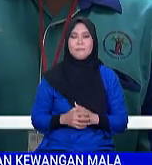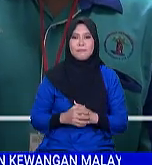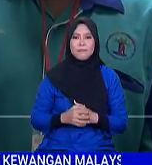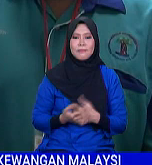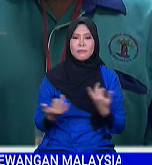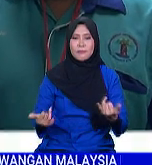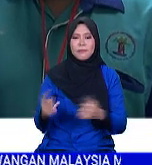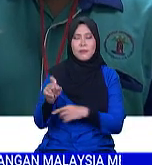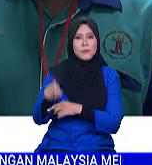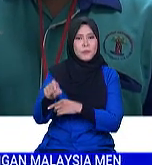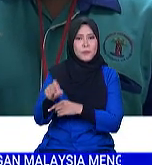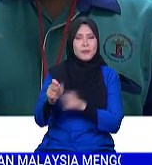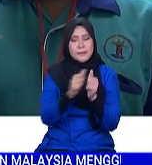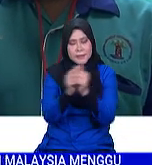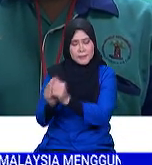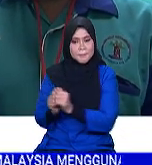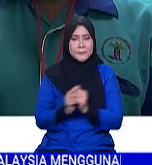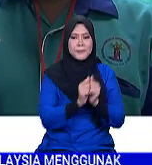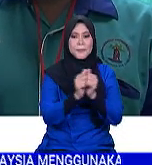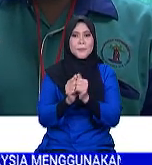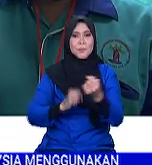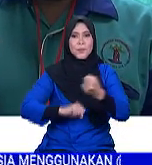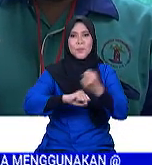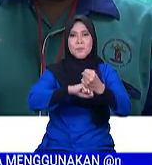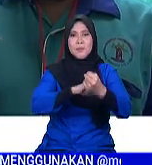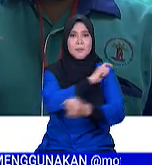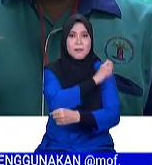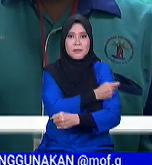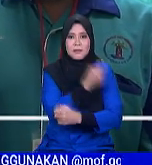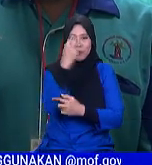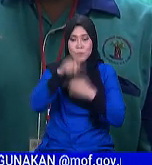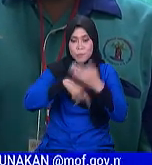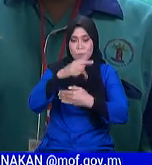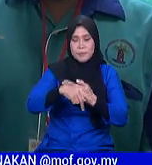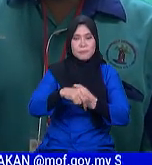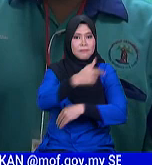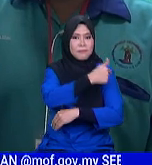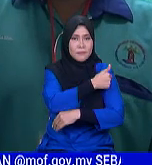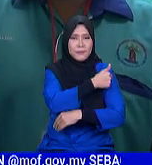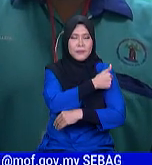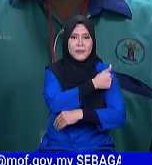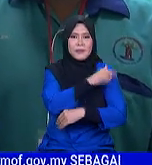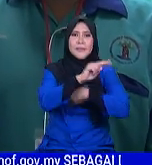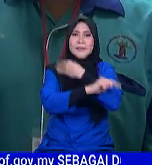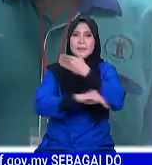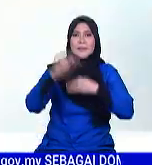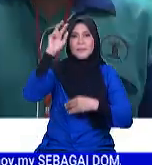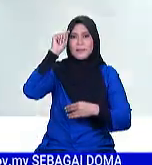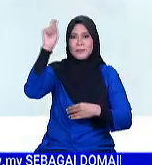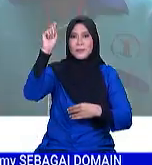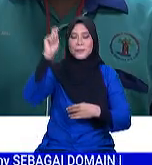keperluanlah untuk kita sama-sama menyumbang tenaga untuk program vaksinasi ya, terutamanya di negeri Terengganu